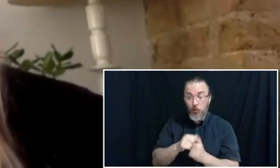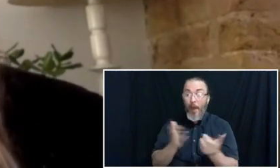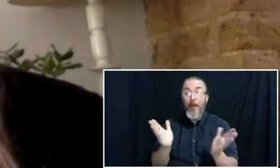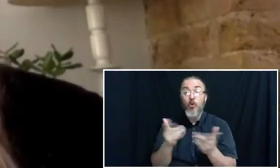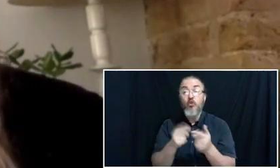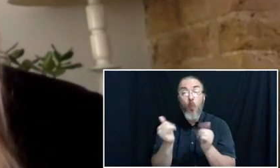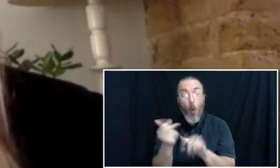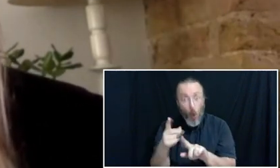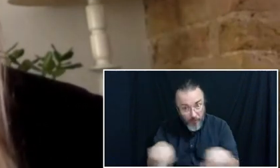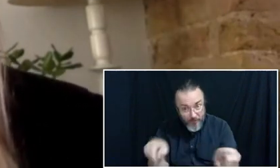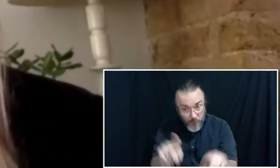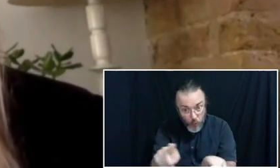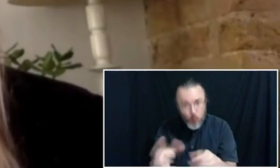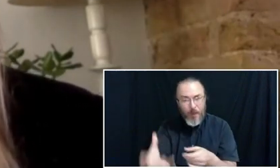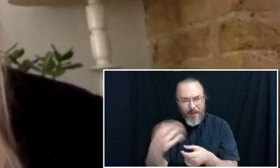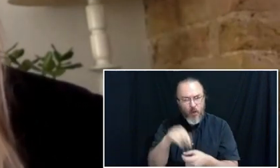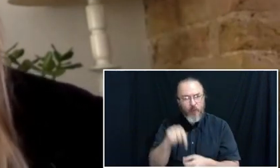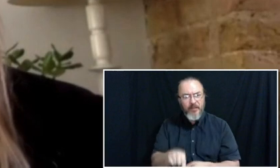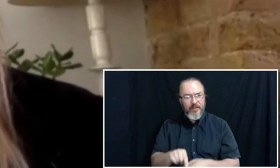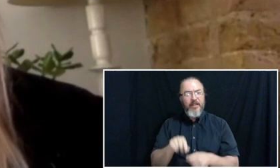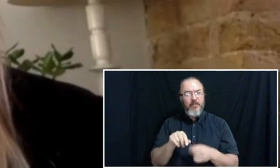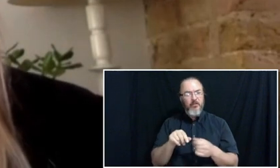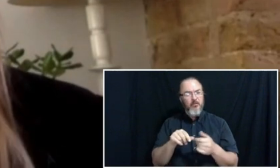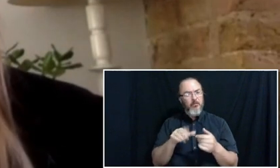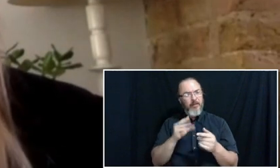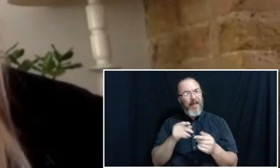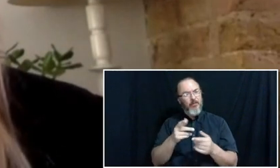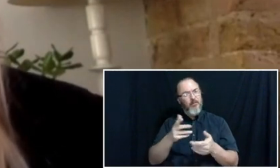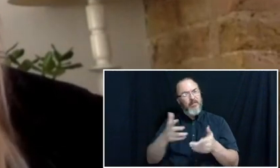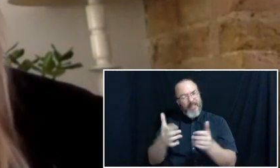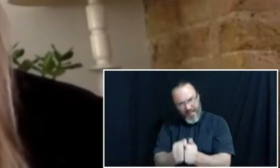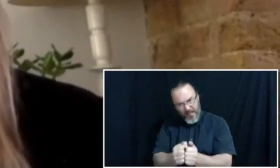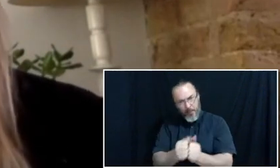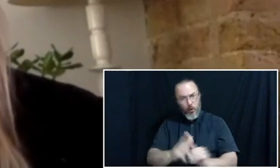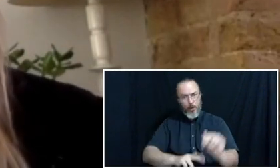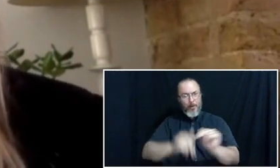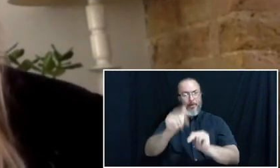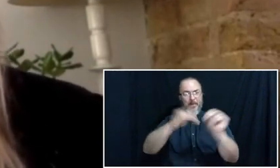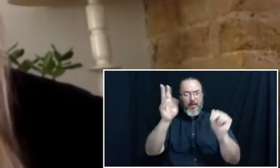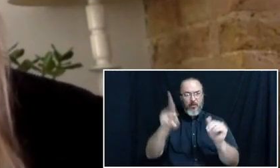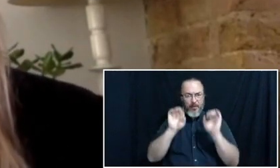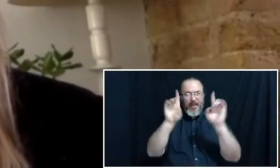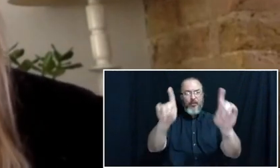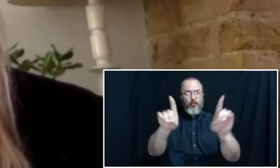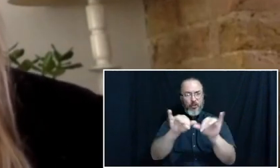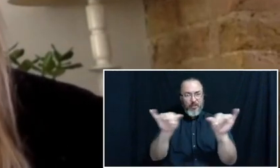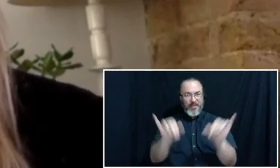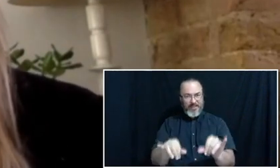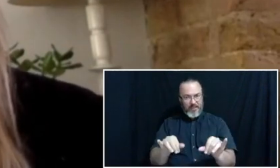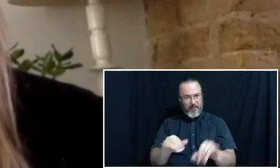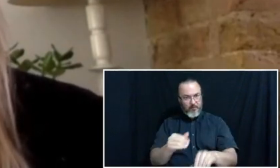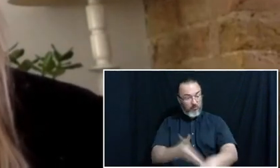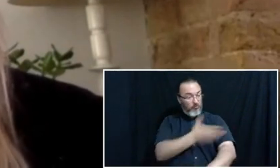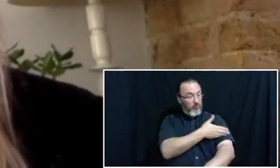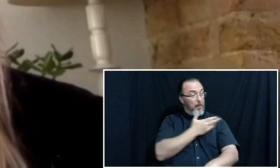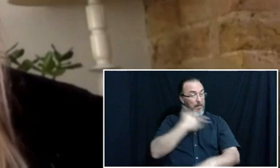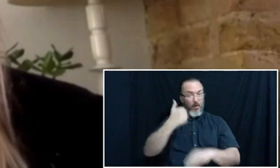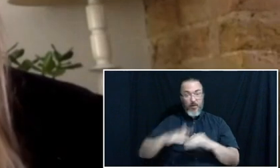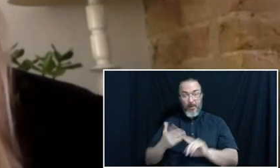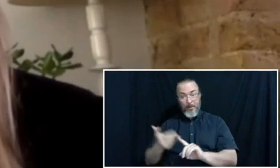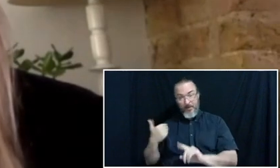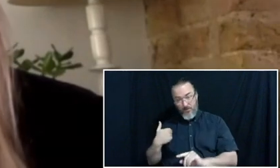vous encourage tous à soutenir les initiatives en cours et faire en sorte que les systèmes éducatifs